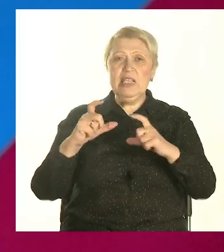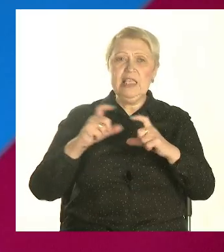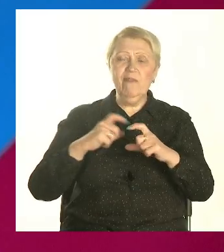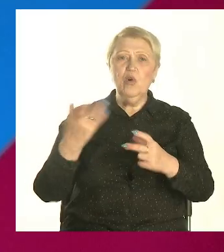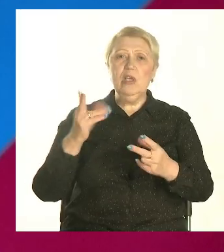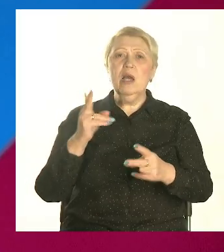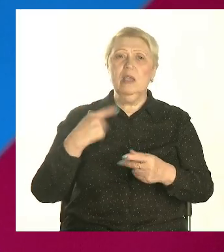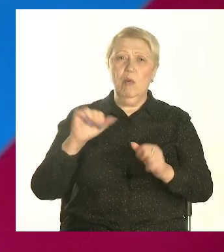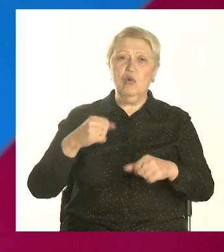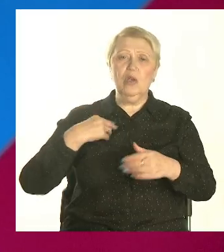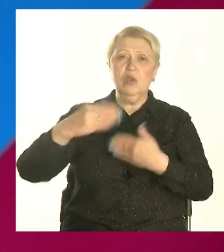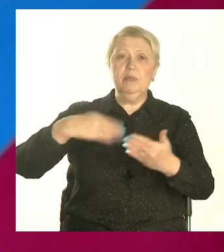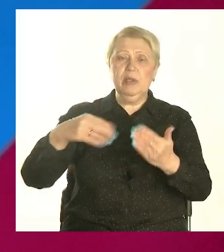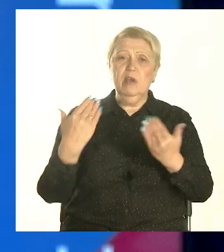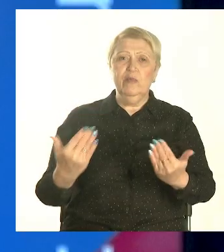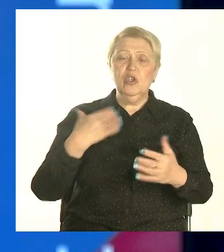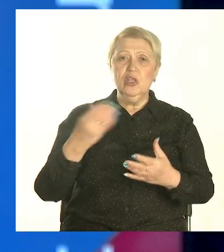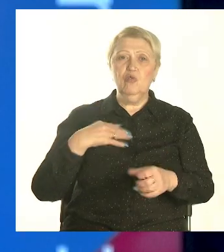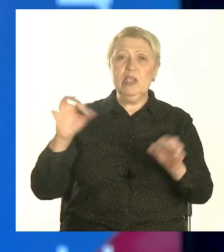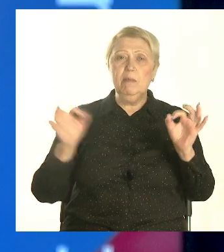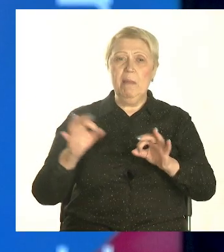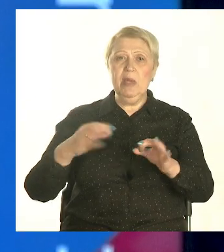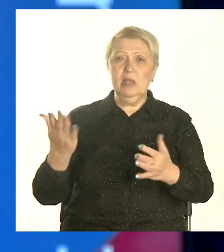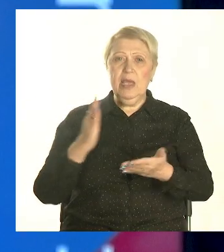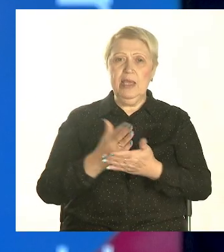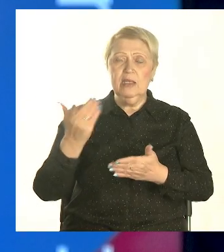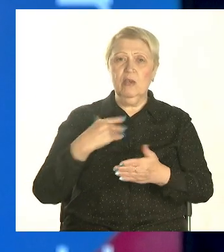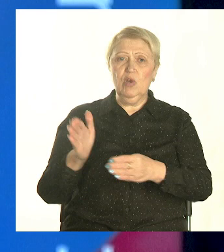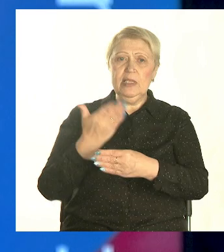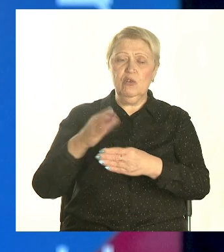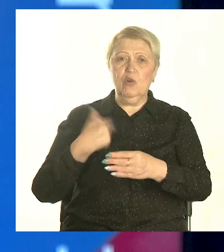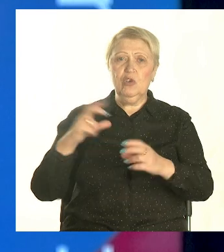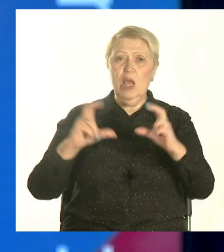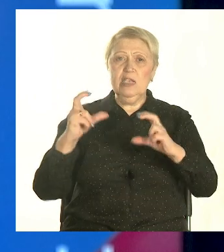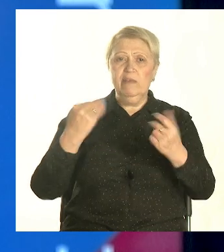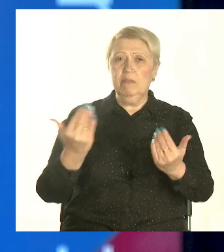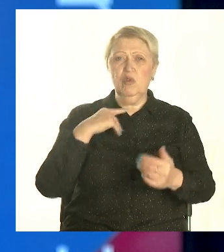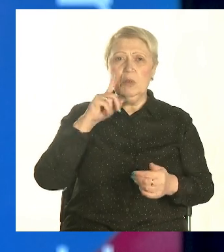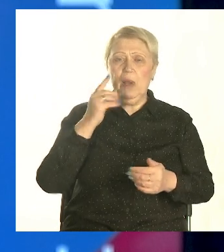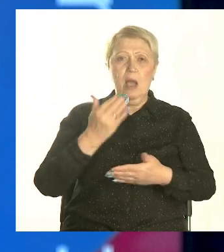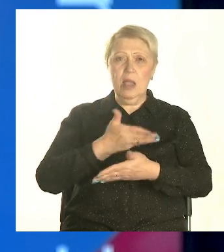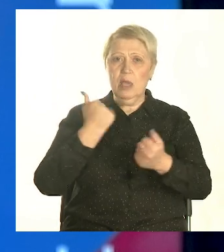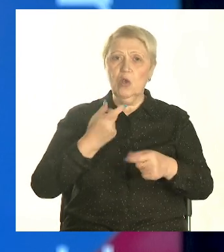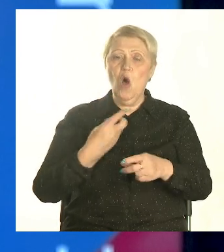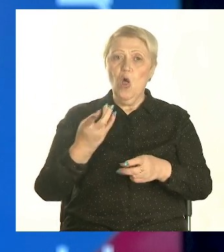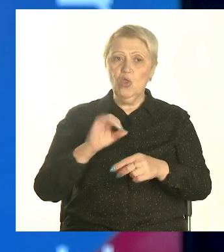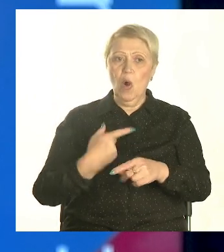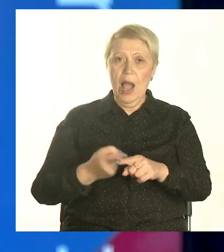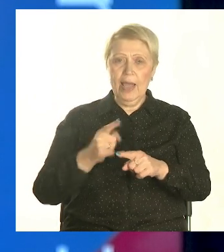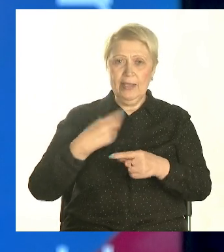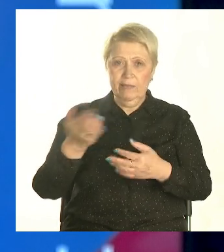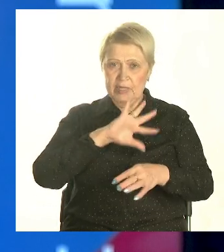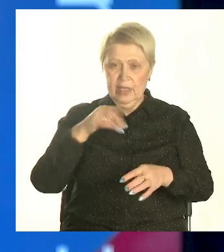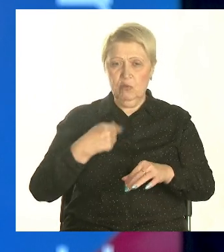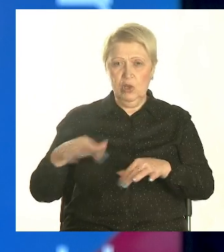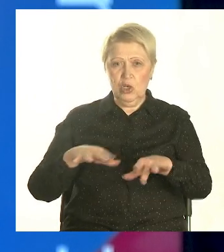На сегодняшний момент такого завода, то есть линий сортировочных, пока нет. Но эти решения прорабатываются сегодня